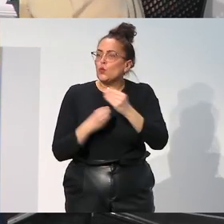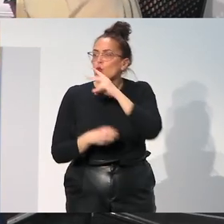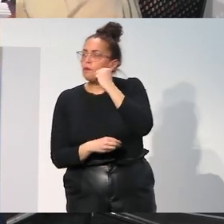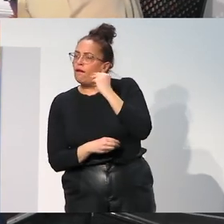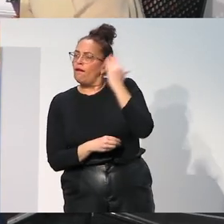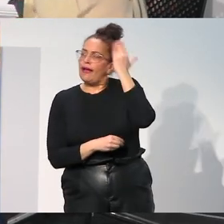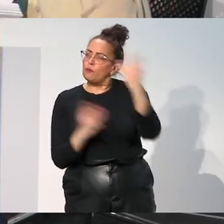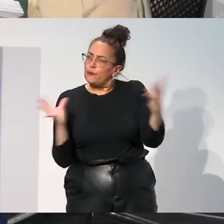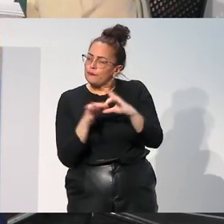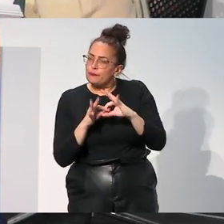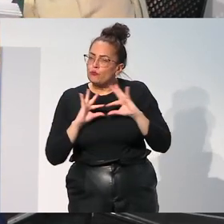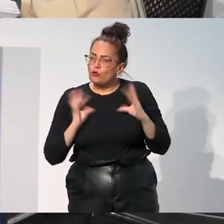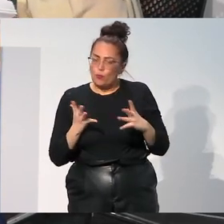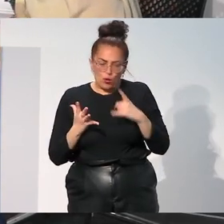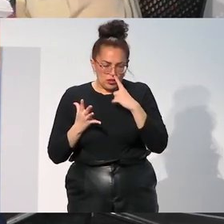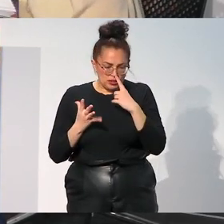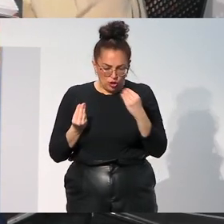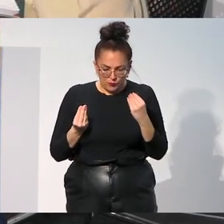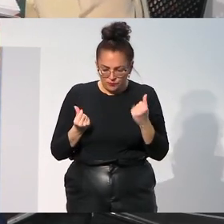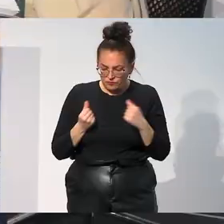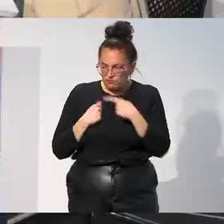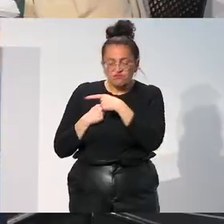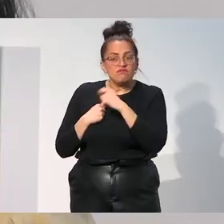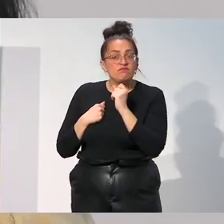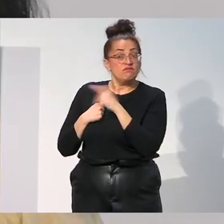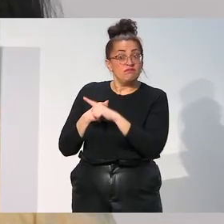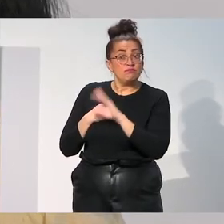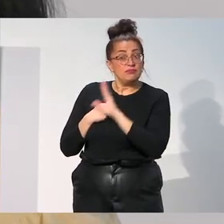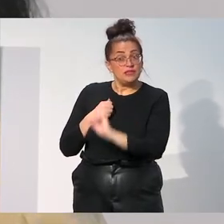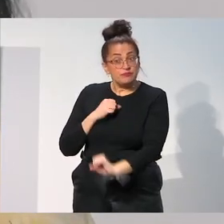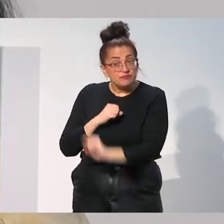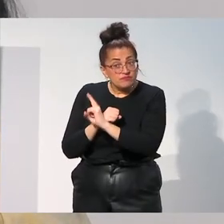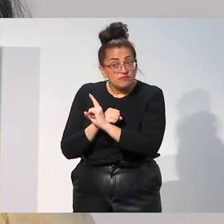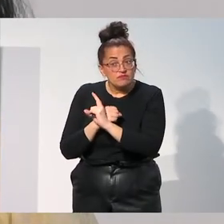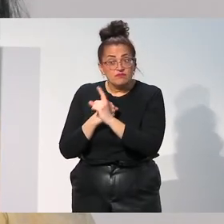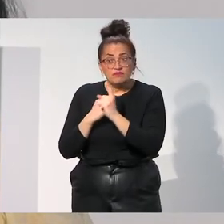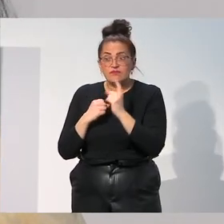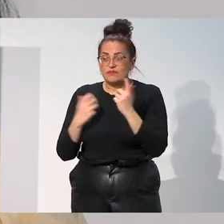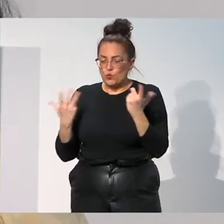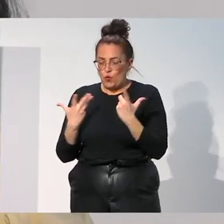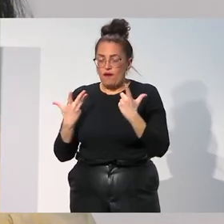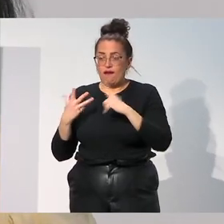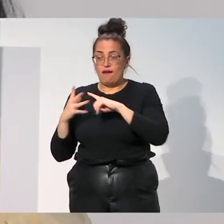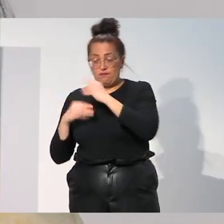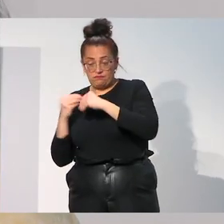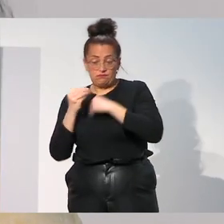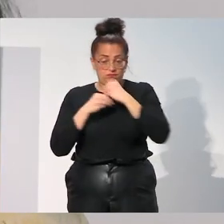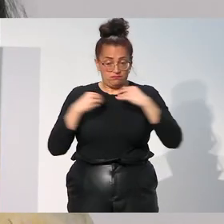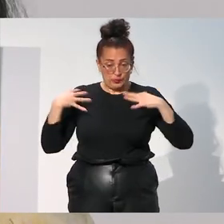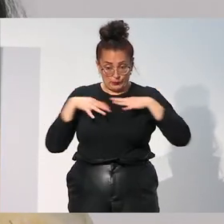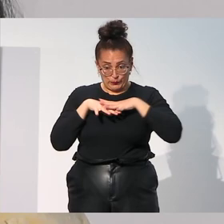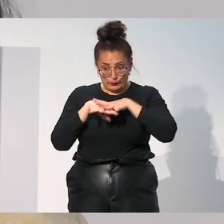C'est justement cette place-là qu'elle a donnée à l'intersection entre les deux. Qu'est-ce qui vraiment fait la